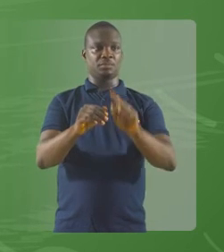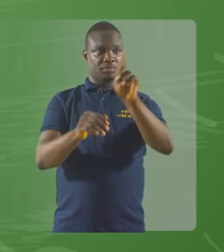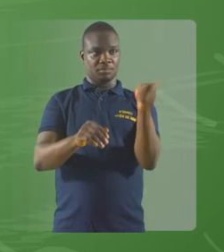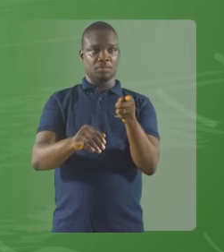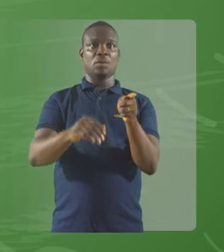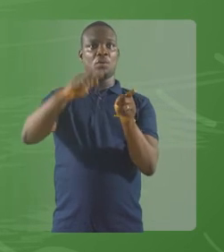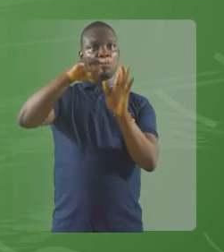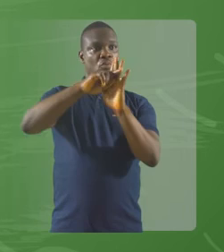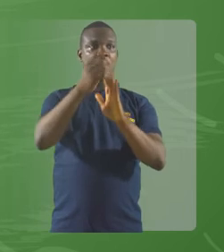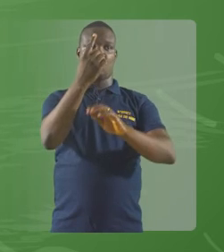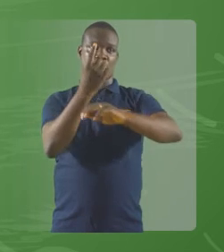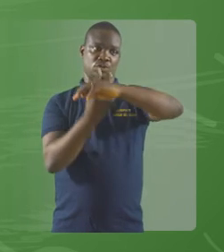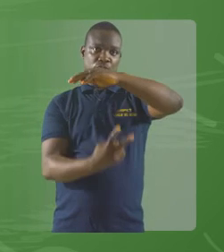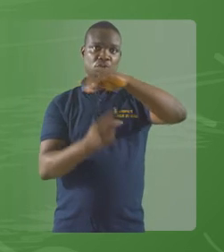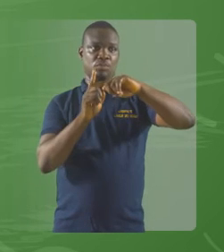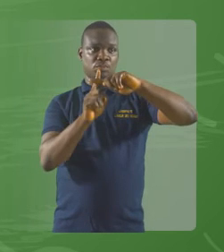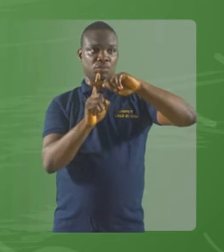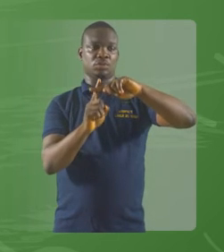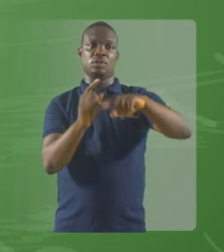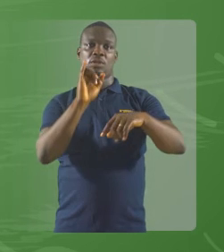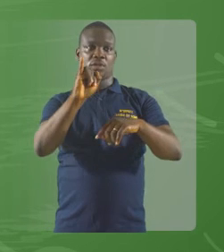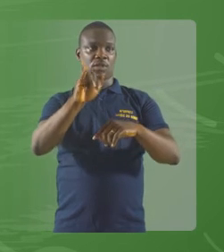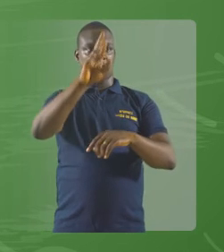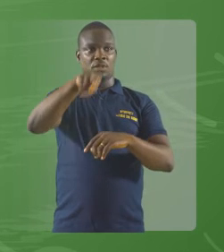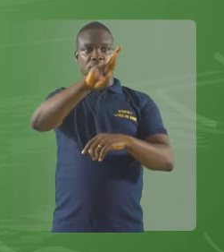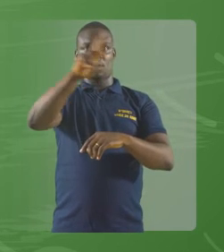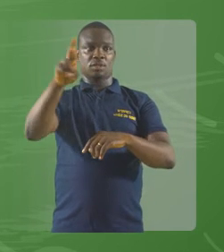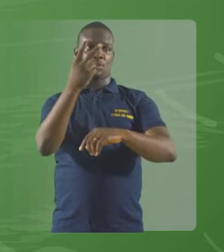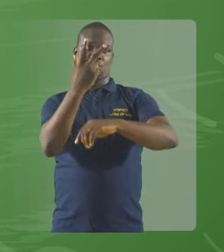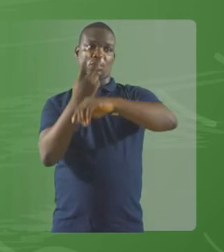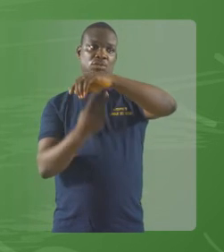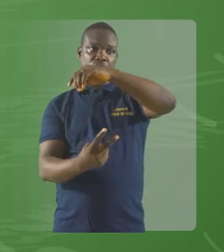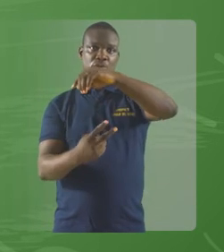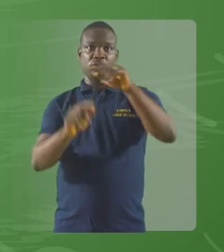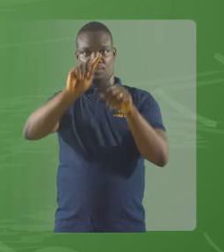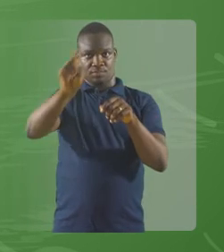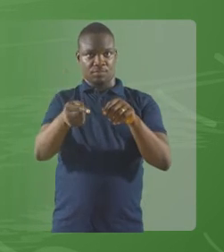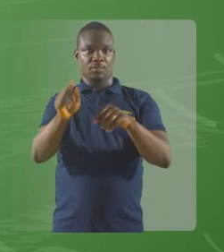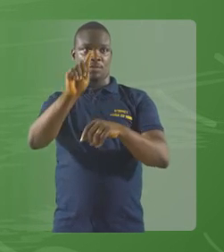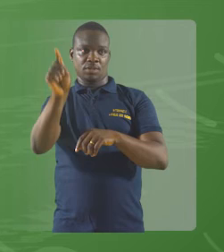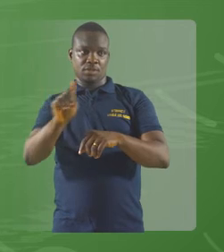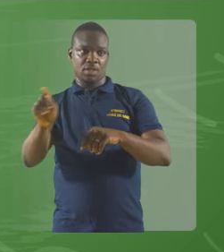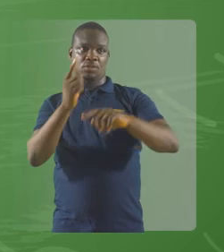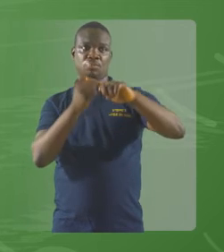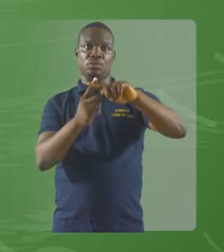1,5 plus i racine de 3 sur 2 z plus